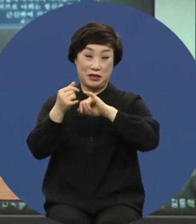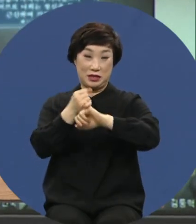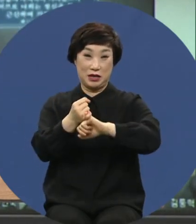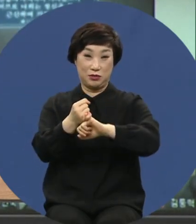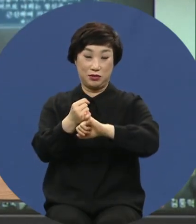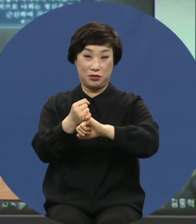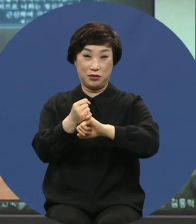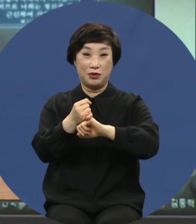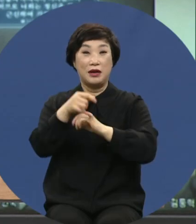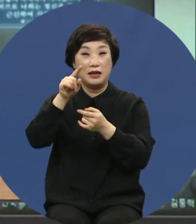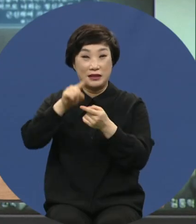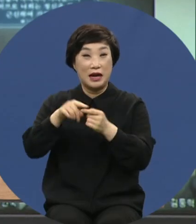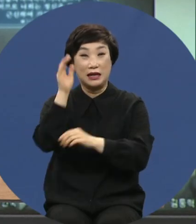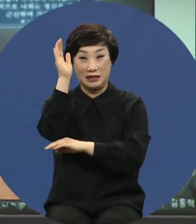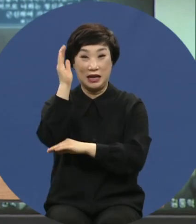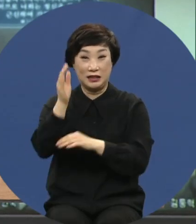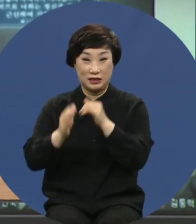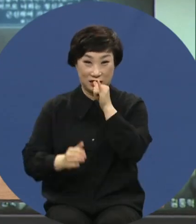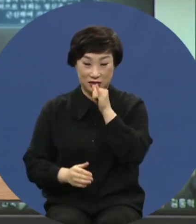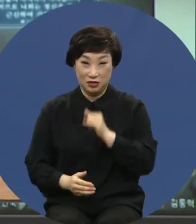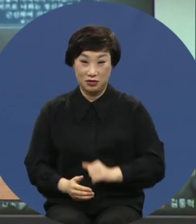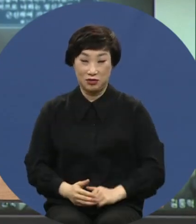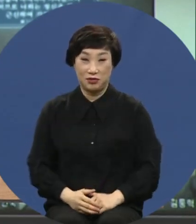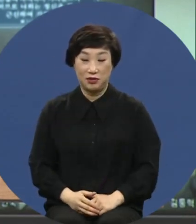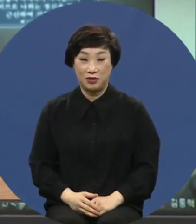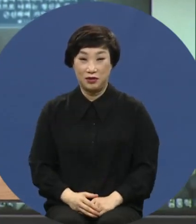언약과 약속에 관한 얘기를 하고 있어요.